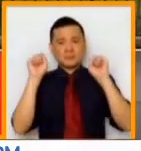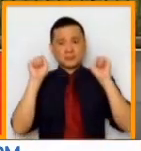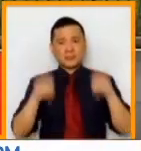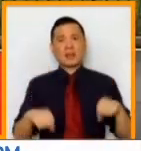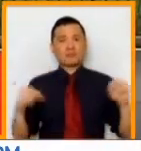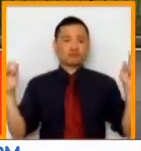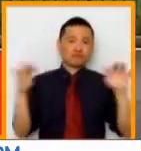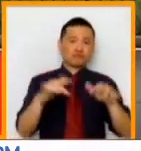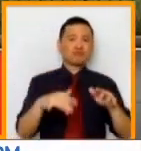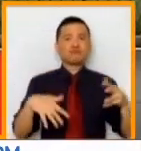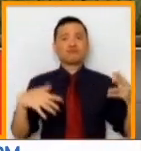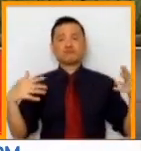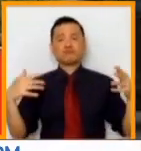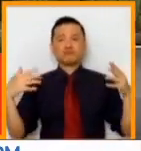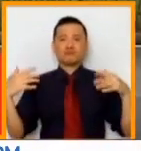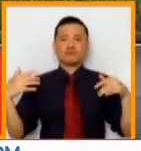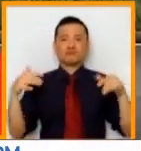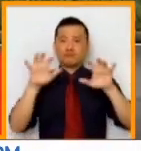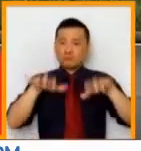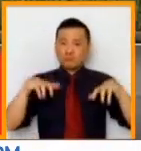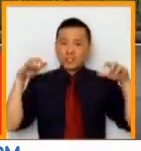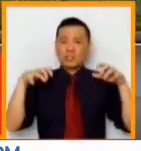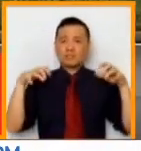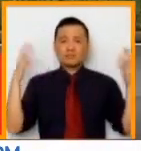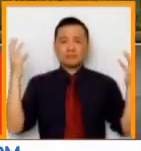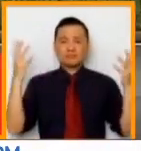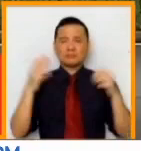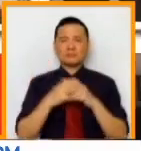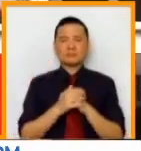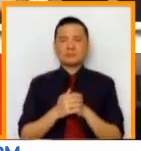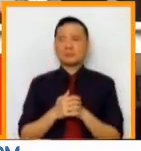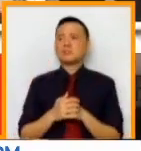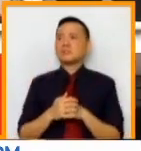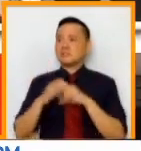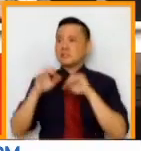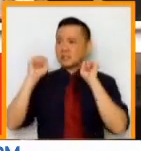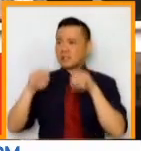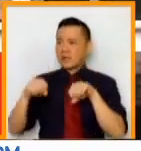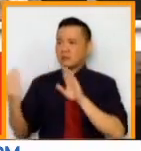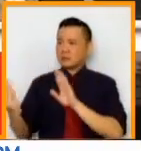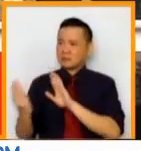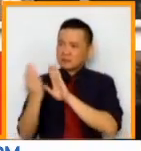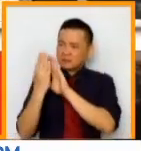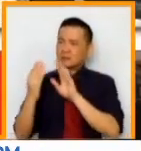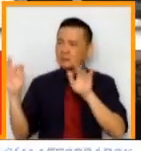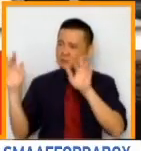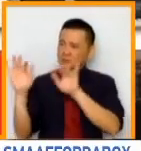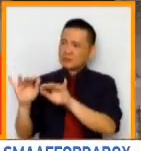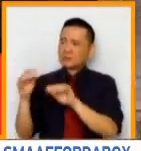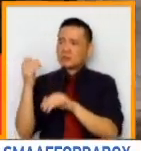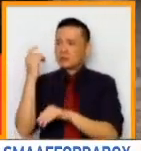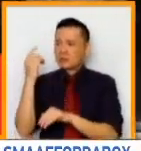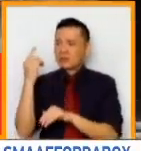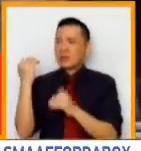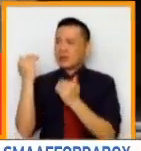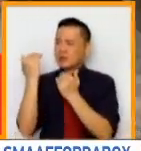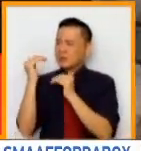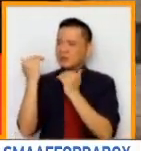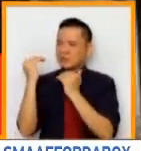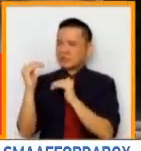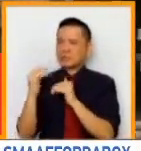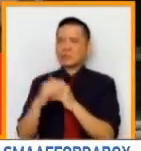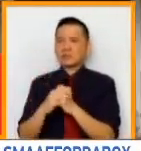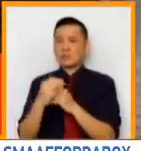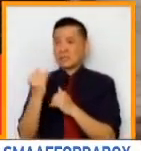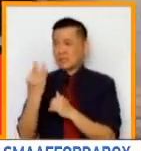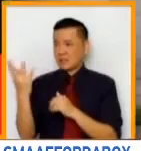Paano? Papayagan po natin ng face-to-face, pero very severely restricted po. Limitado yung dami ng taong